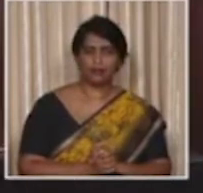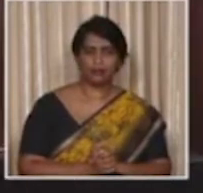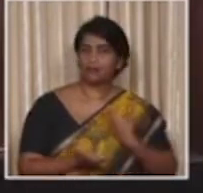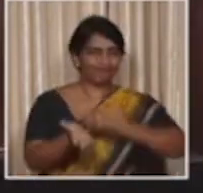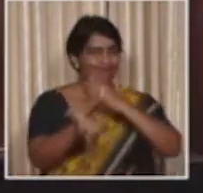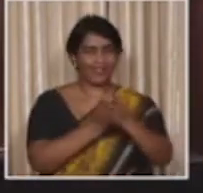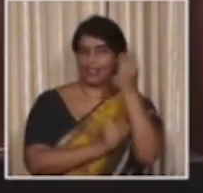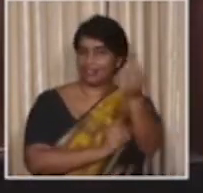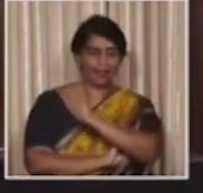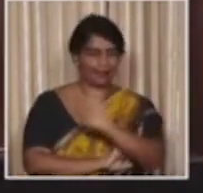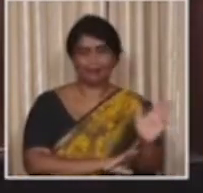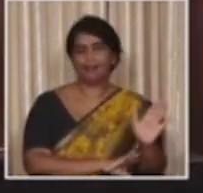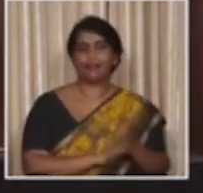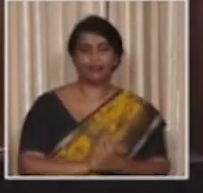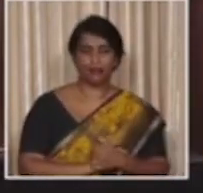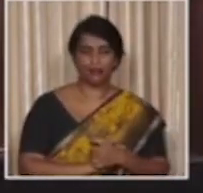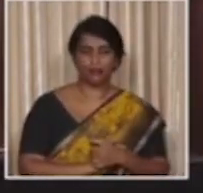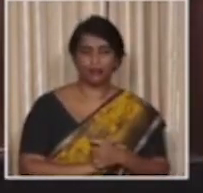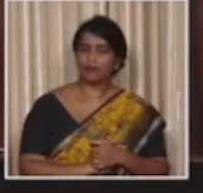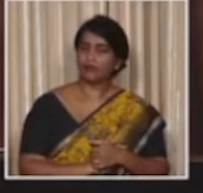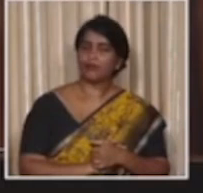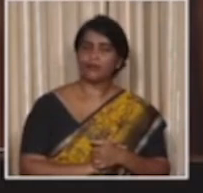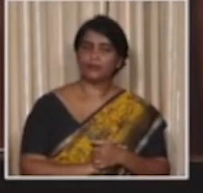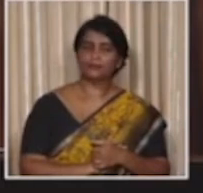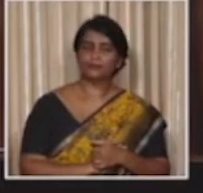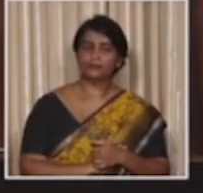නැහැ සහයෝගය. ඕක අපි වෙනම කතා කරමු.